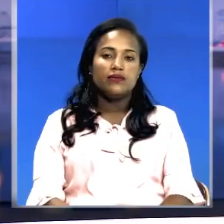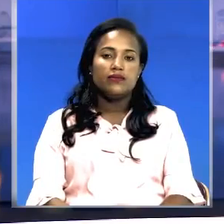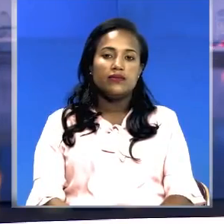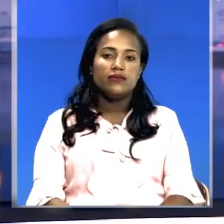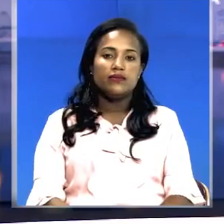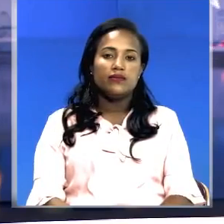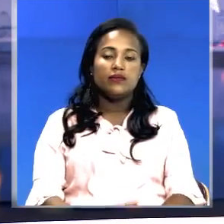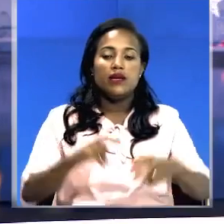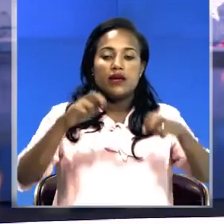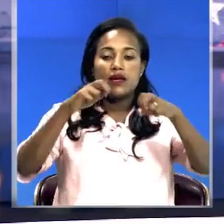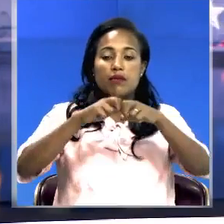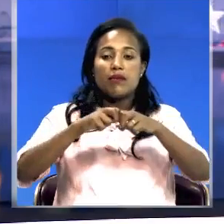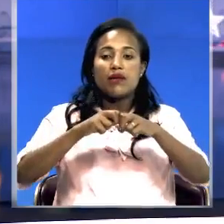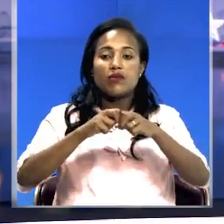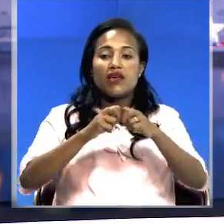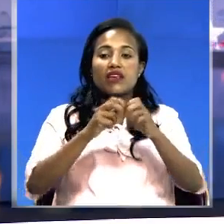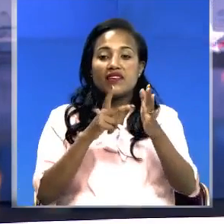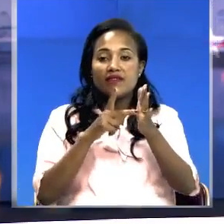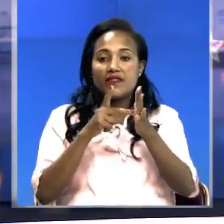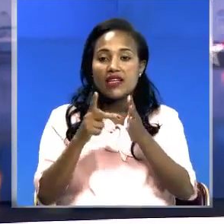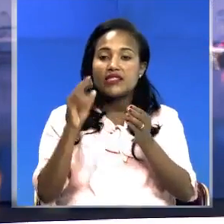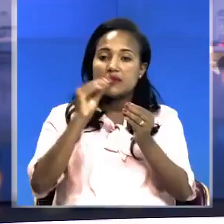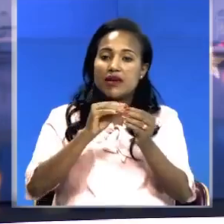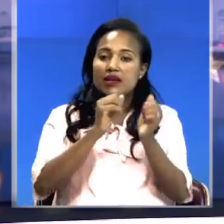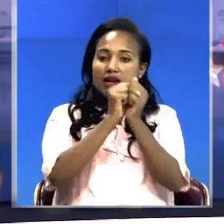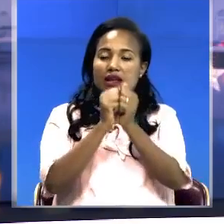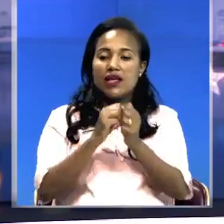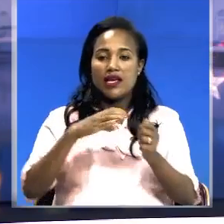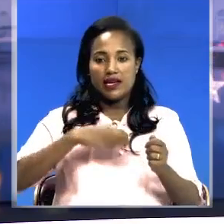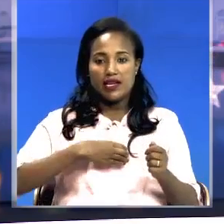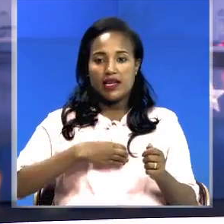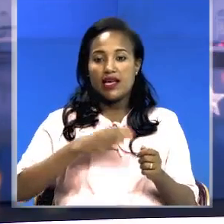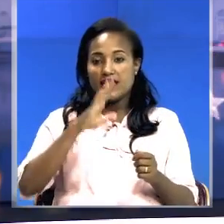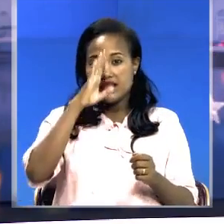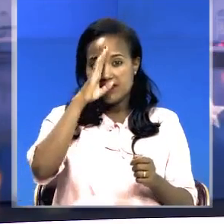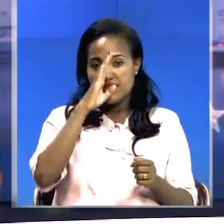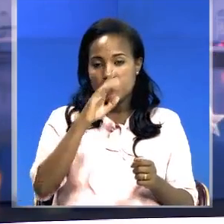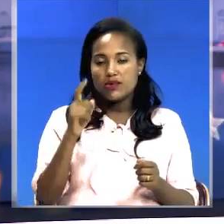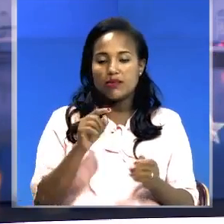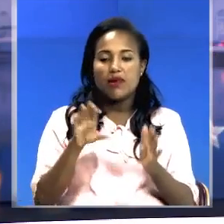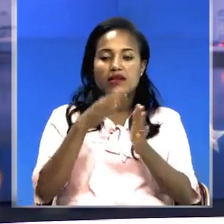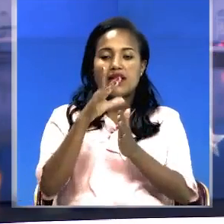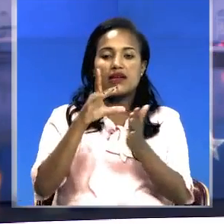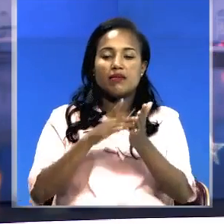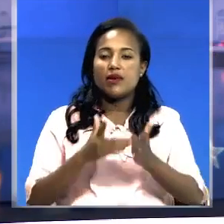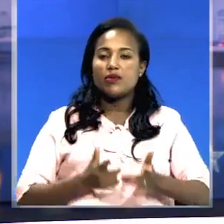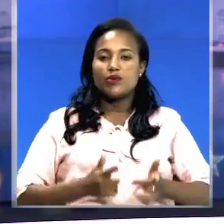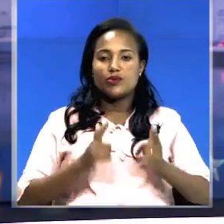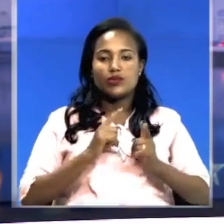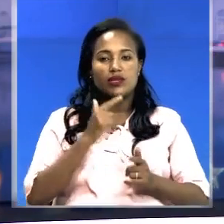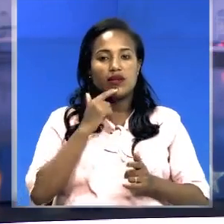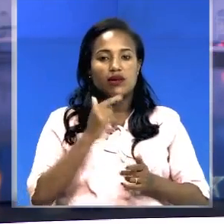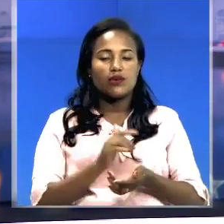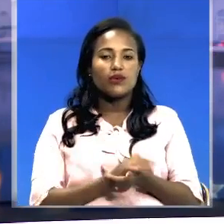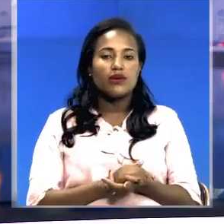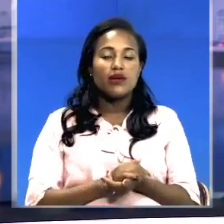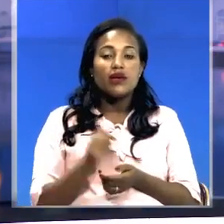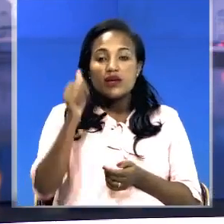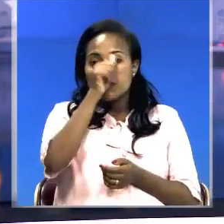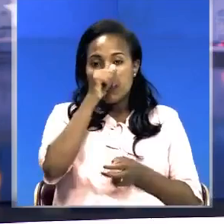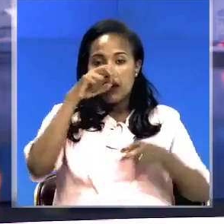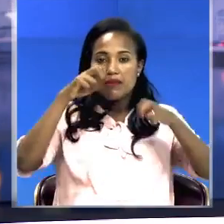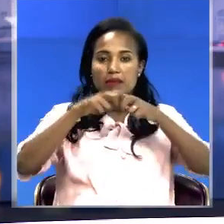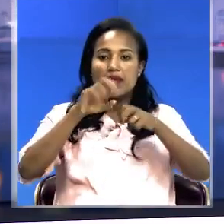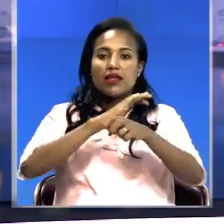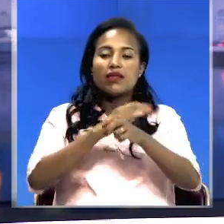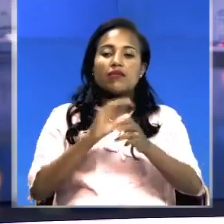ከመብራት ቆጣሪ ክፍያ መጨመር ጋር ተያይዞ ቅሬታ እየፈጠረባቸው መሆኑን የባህር ዳር ከተማ ነዋሪዎች ተናገሩ። በኢትዮጵያ መብራት ኃይል የባህር